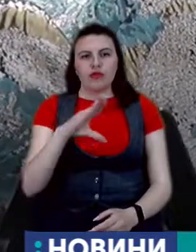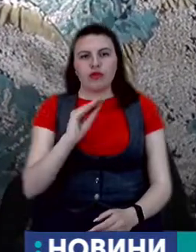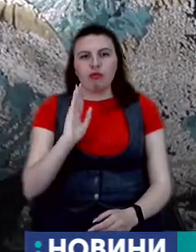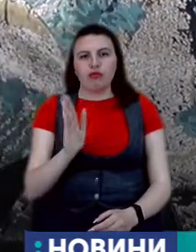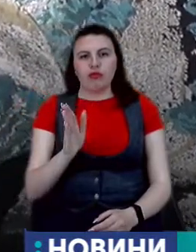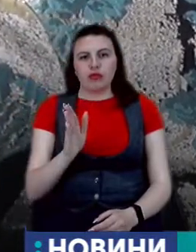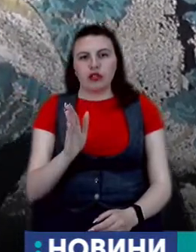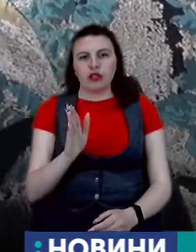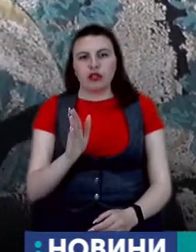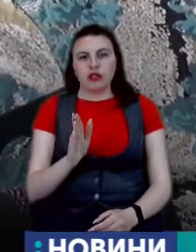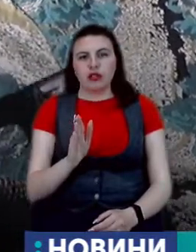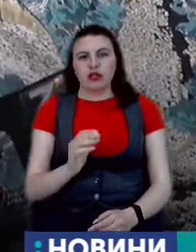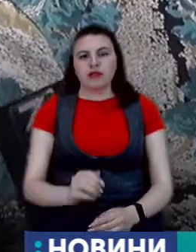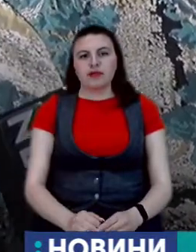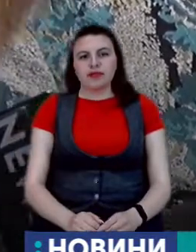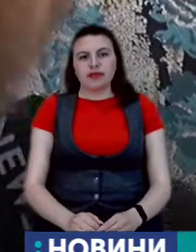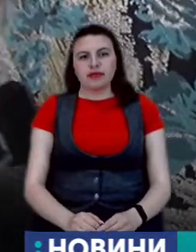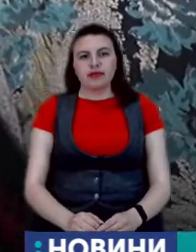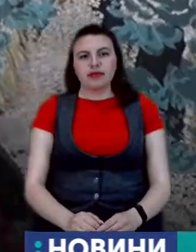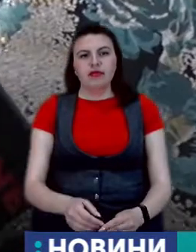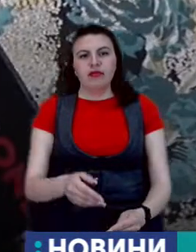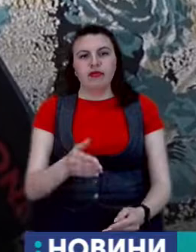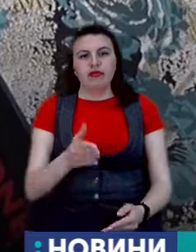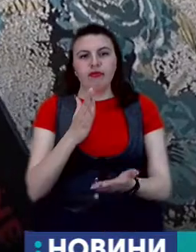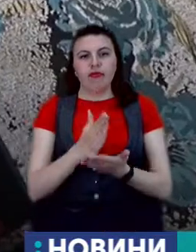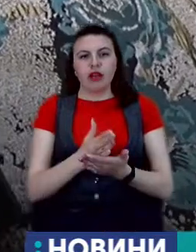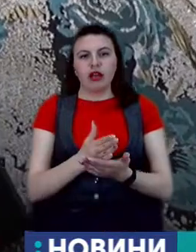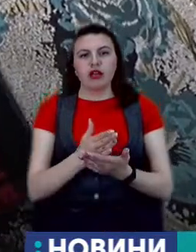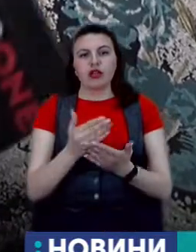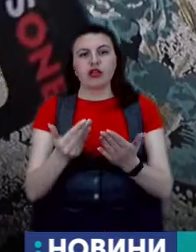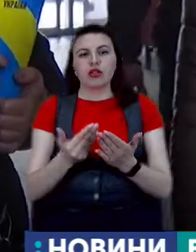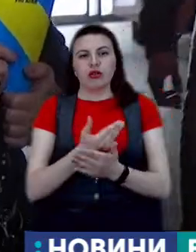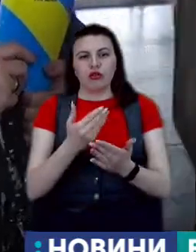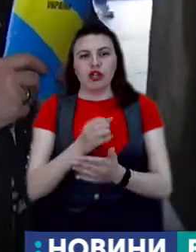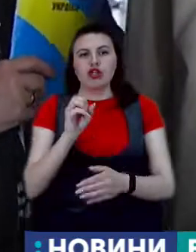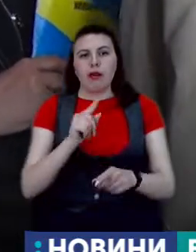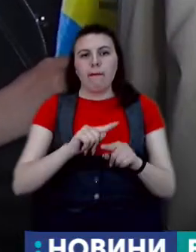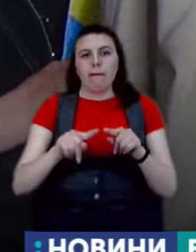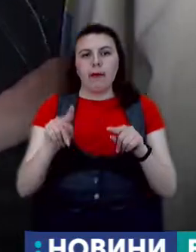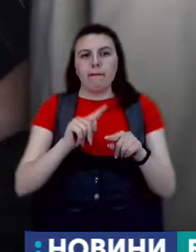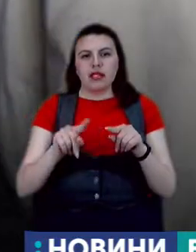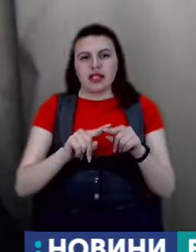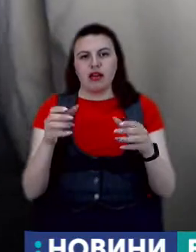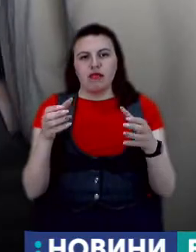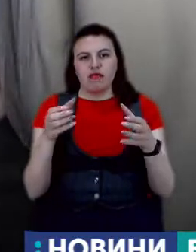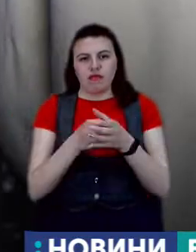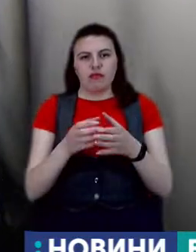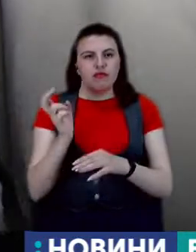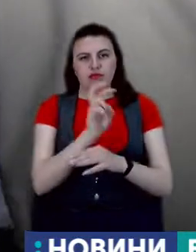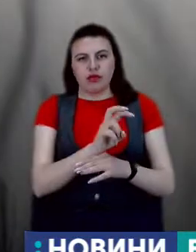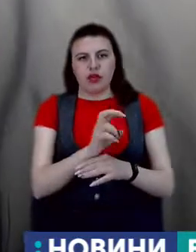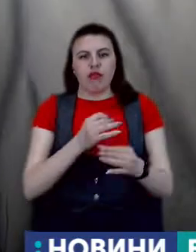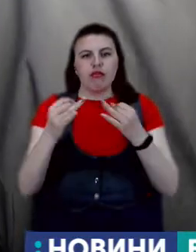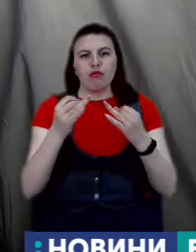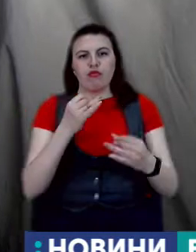Стоп. Є позитивні новини. Подождите, ми що зробимо? На розмову з очільником області намагаються пройти ще